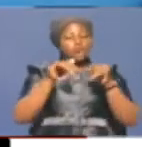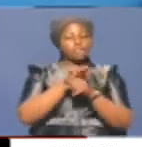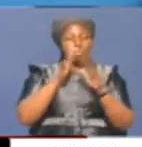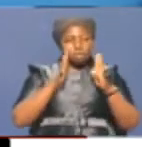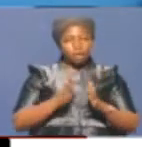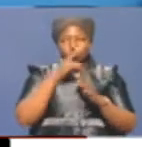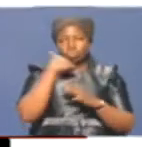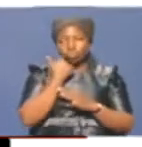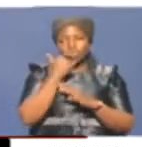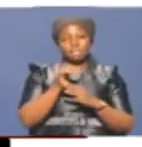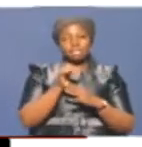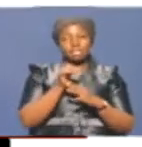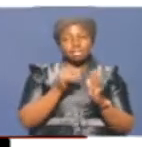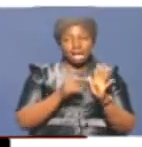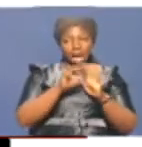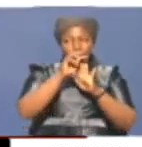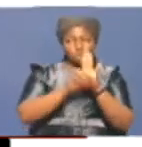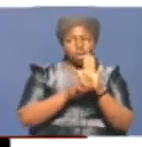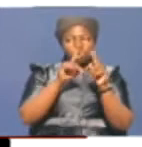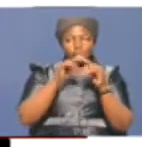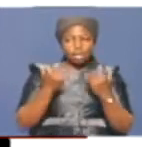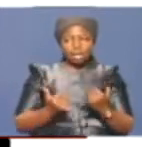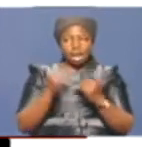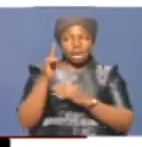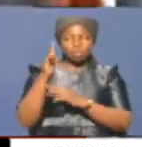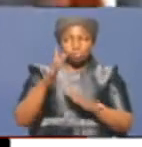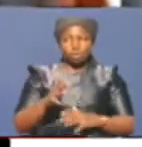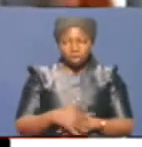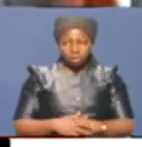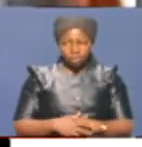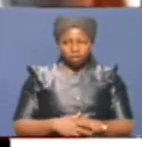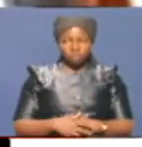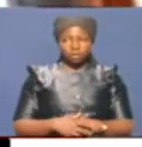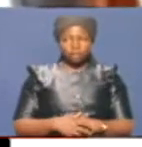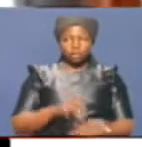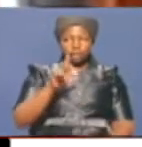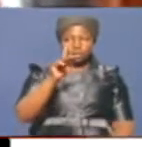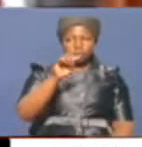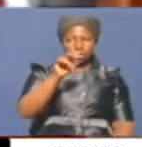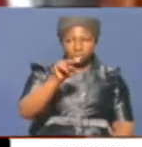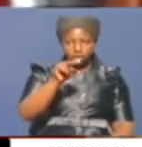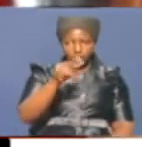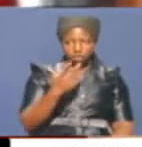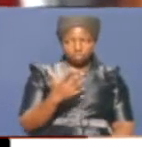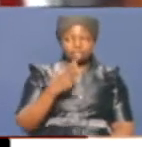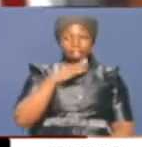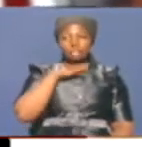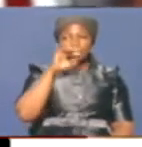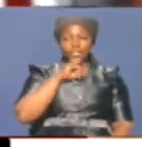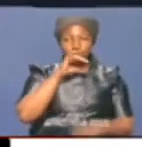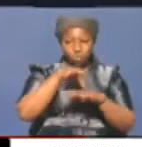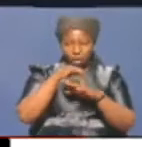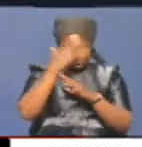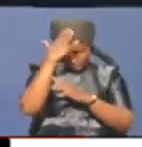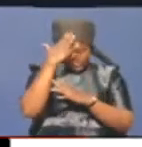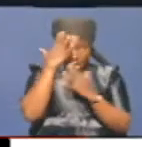chipukizi. Na msemaji wa familia Ken Monari, mwanasheria Evans Monari aliaga dunia Jumatatu usiku